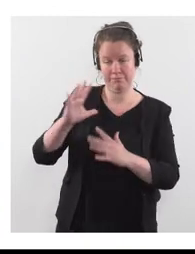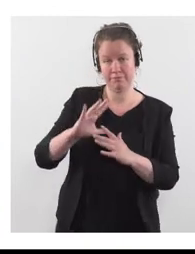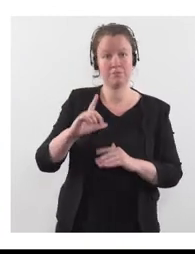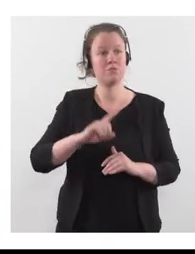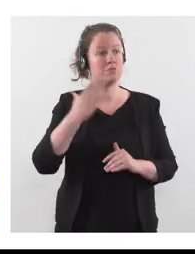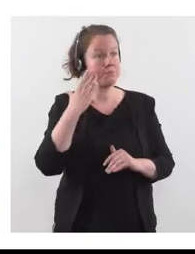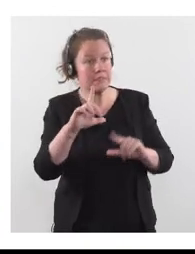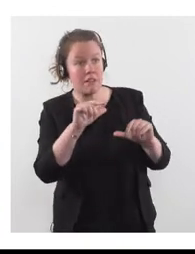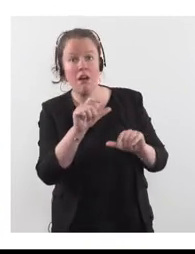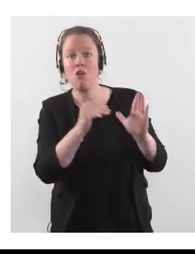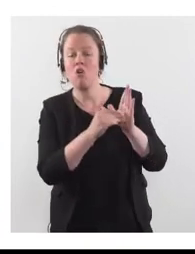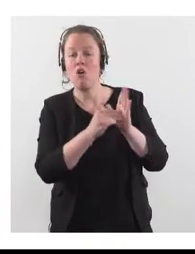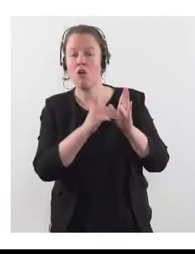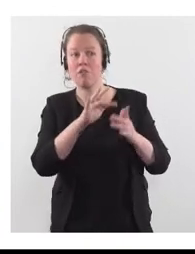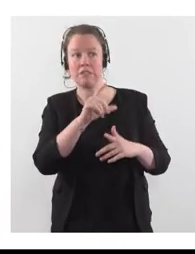courage, bien sûr.